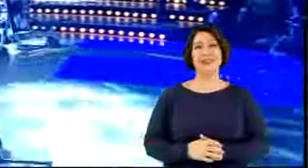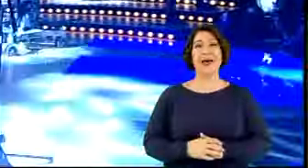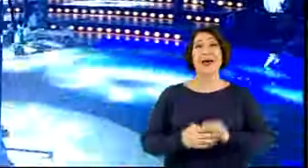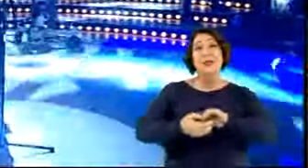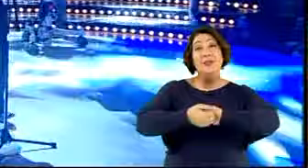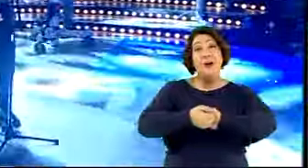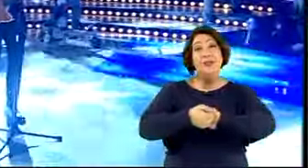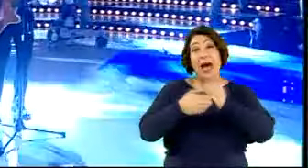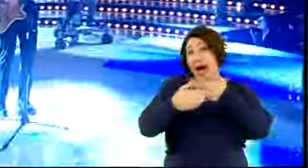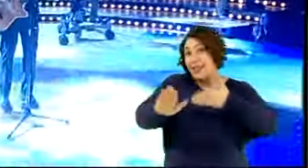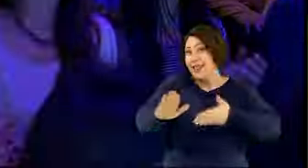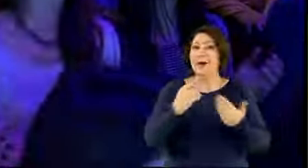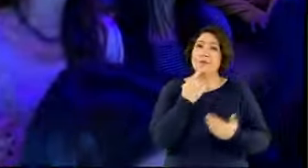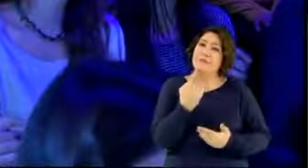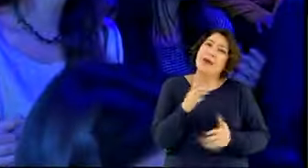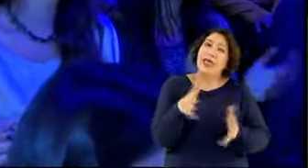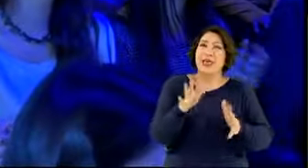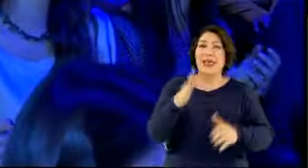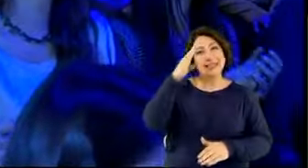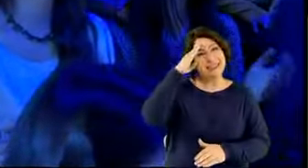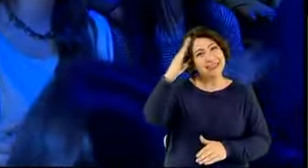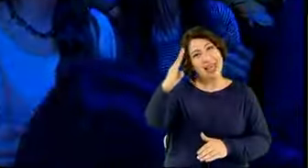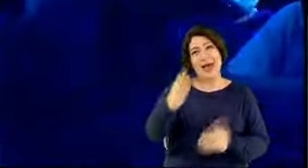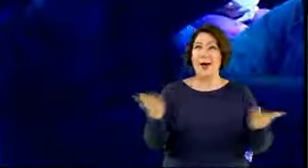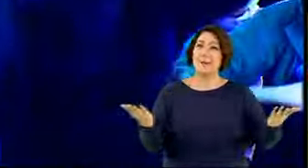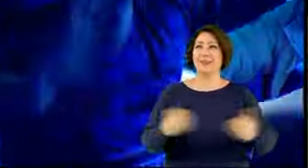karşılaşırmışız, dostça ayrılalım belki